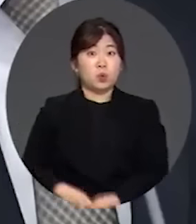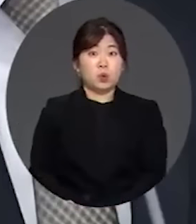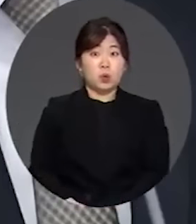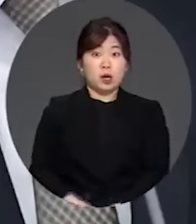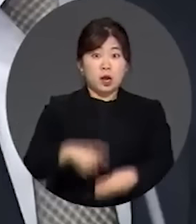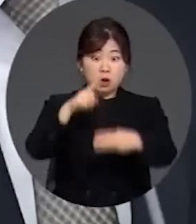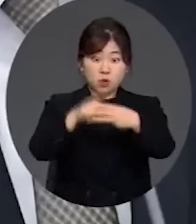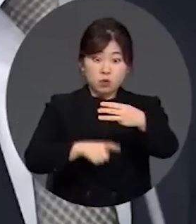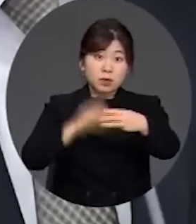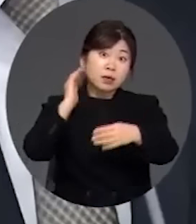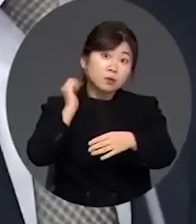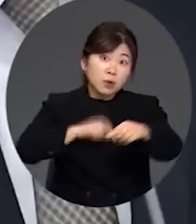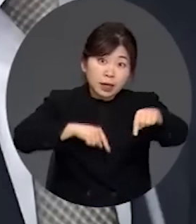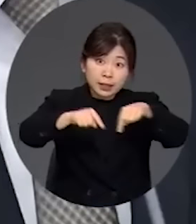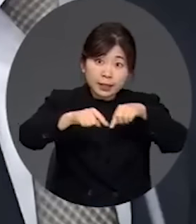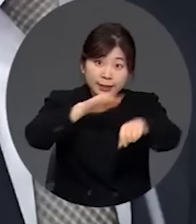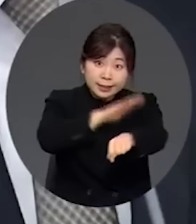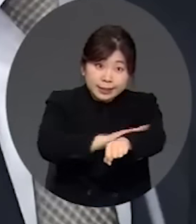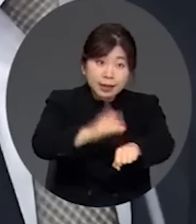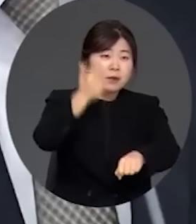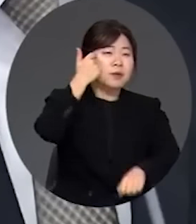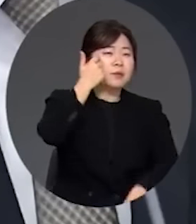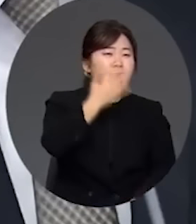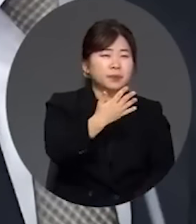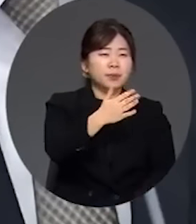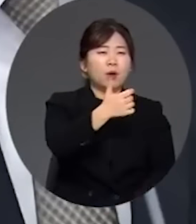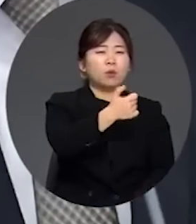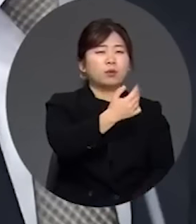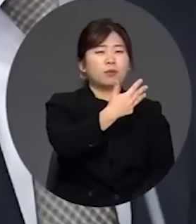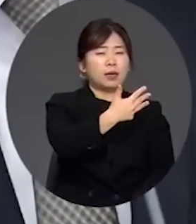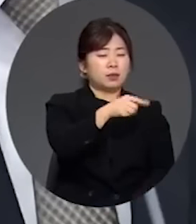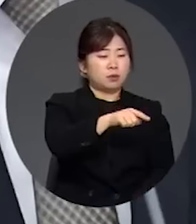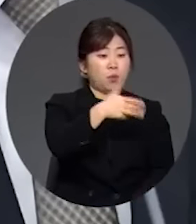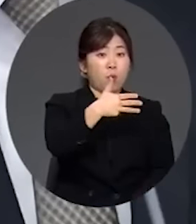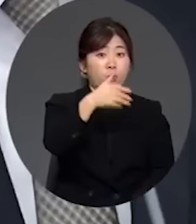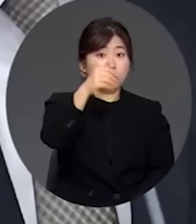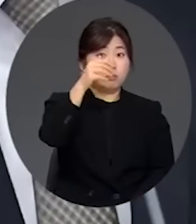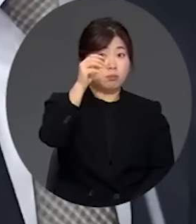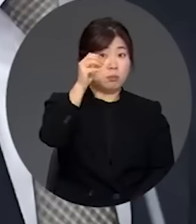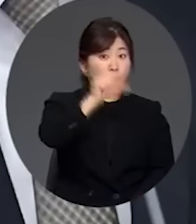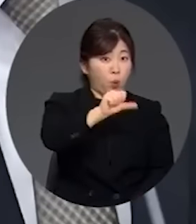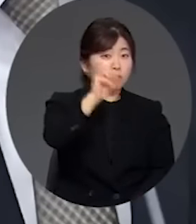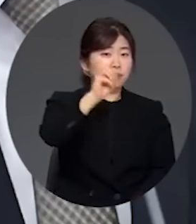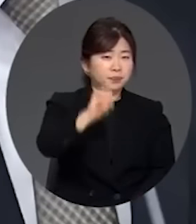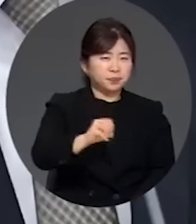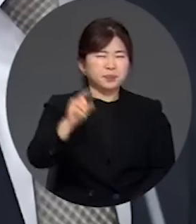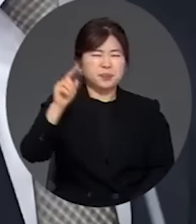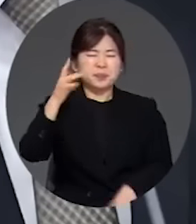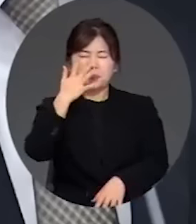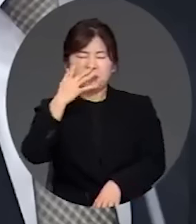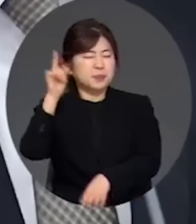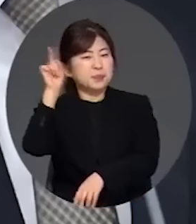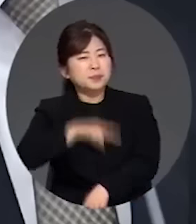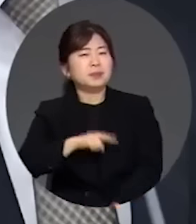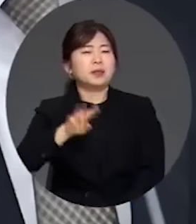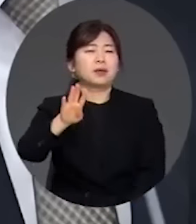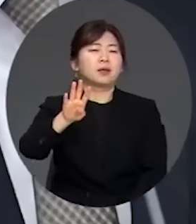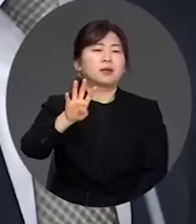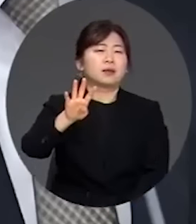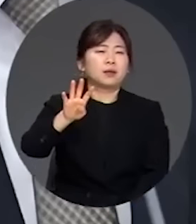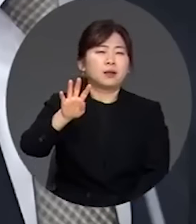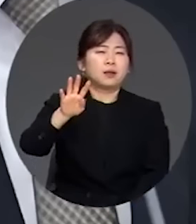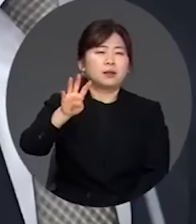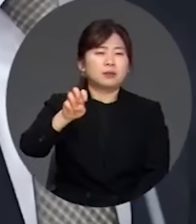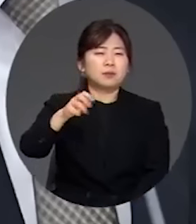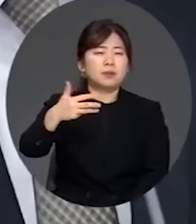윤석열 정부의 국정 지지도는 긍정평가 58.5% 부정 평가 36.7% 긍정